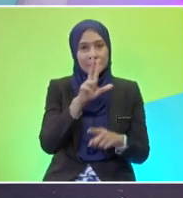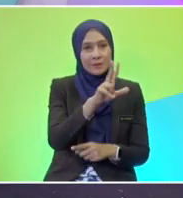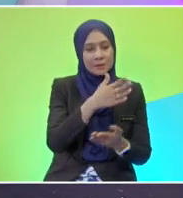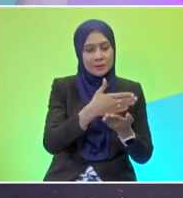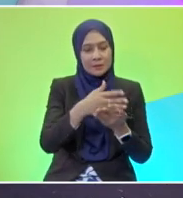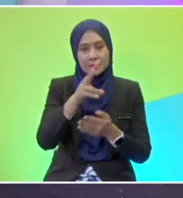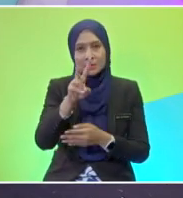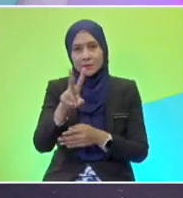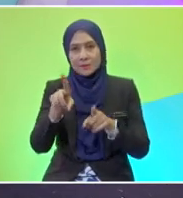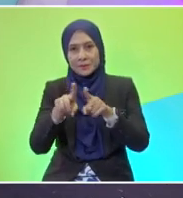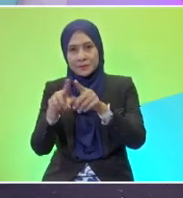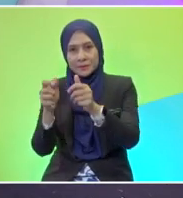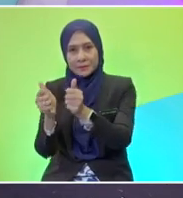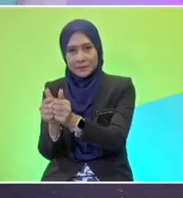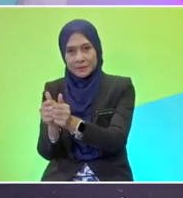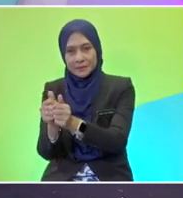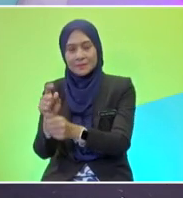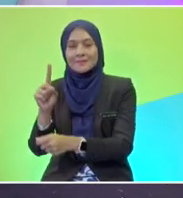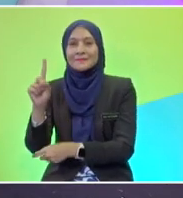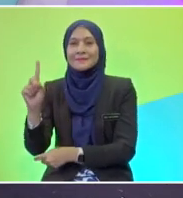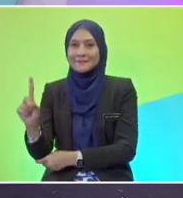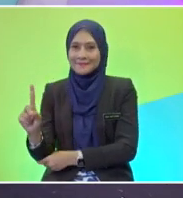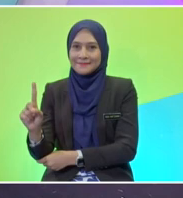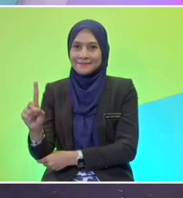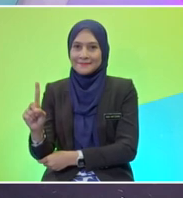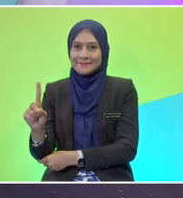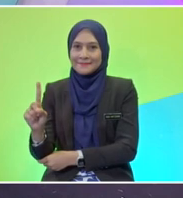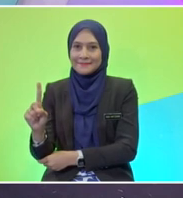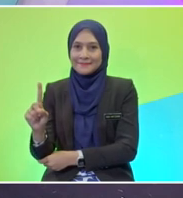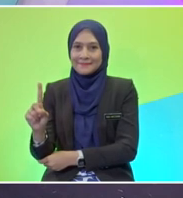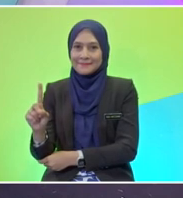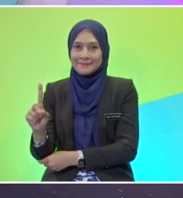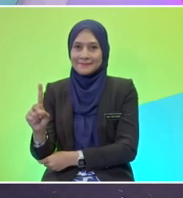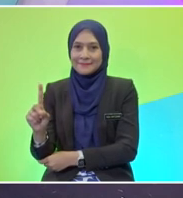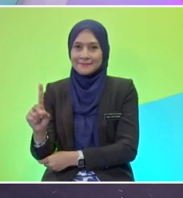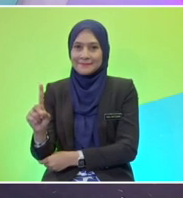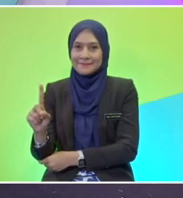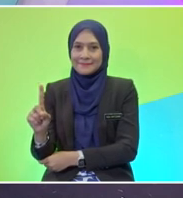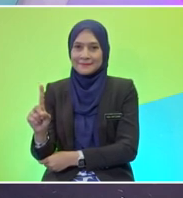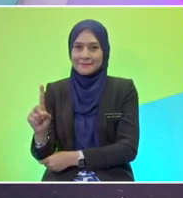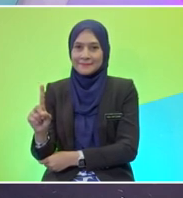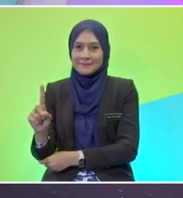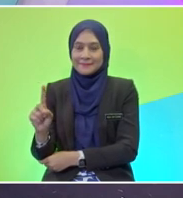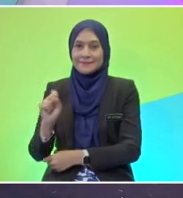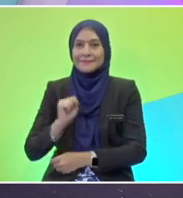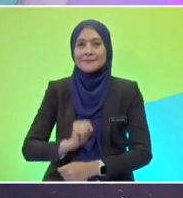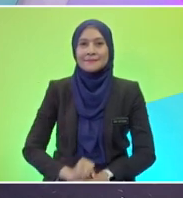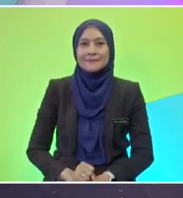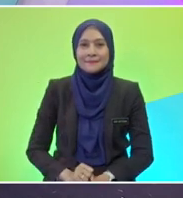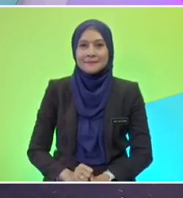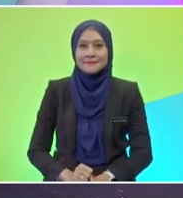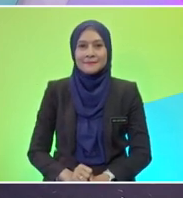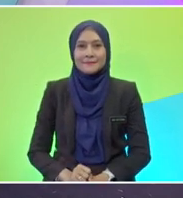dua sama dengan... Sama dengan berapa, murid-murid? Nak tulis nombor berapa? Kak Fika tahu? Tahu, cikgu. Okay. Ini